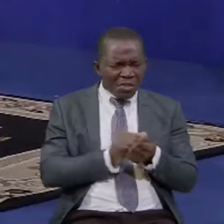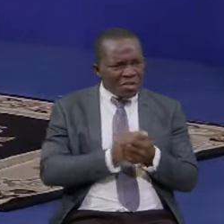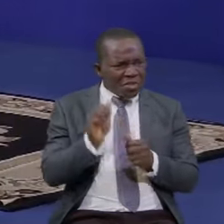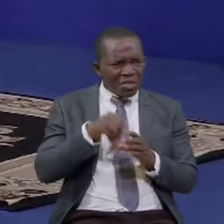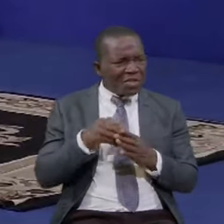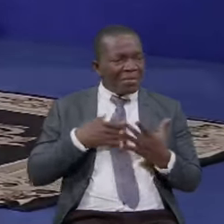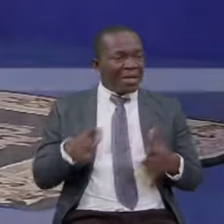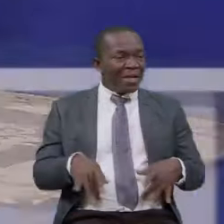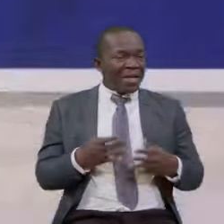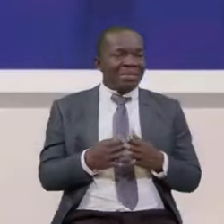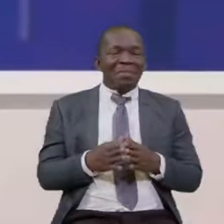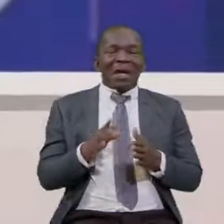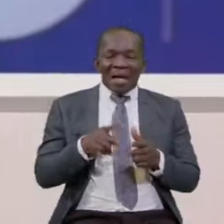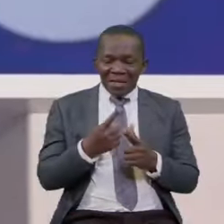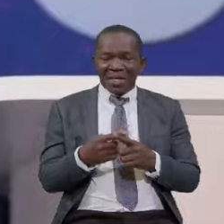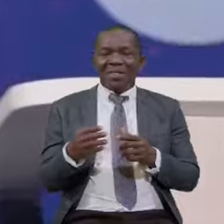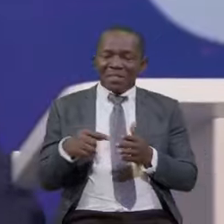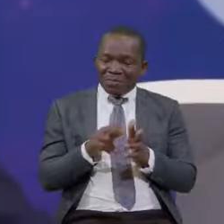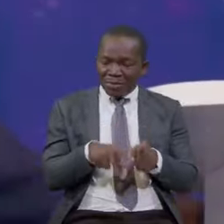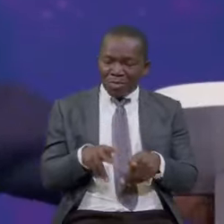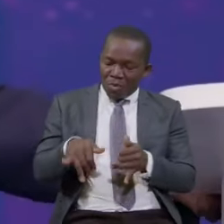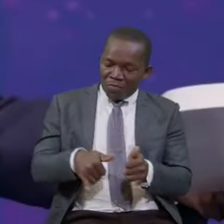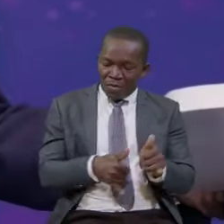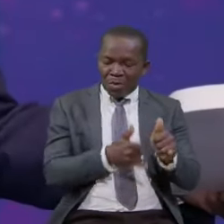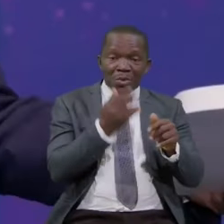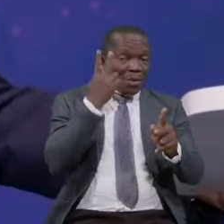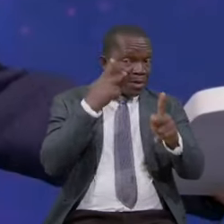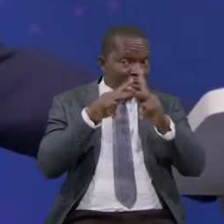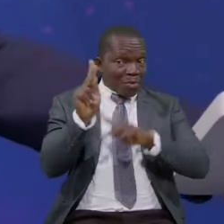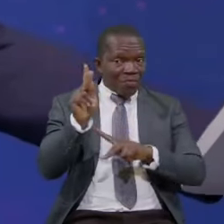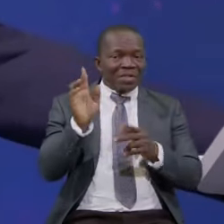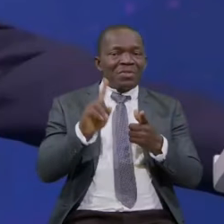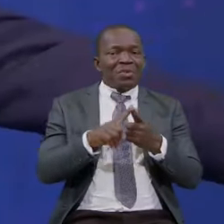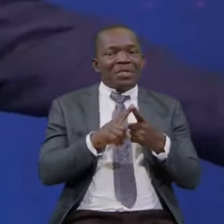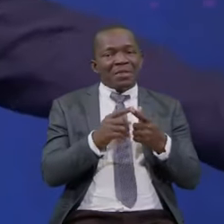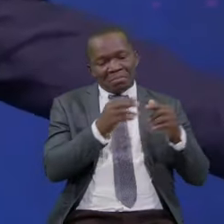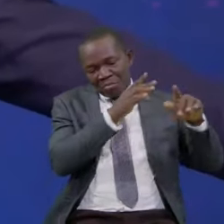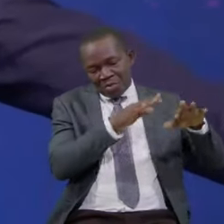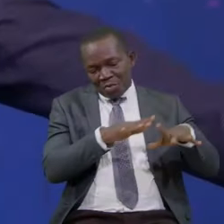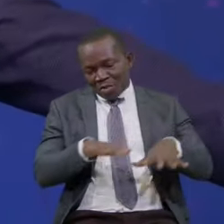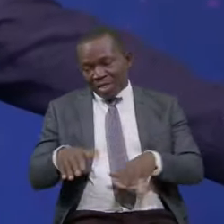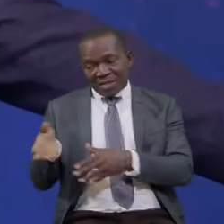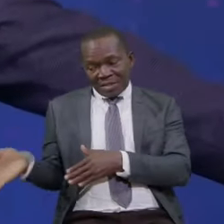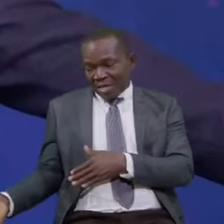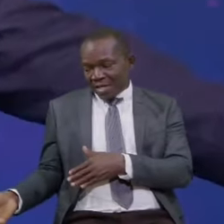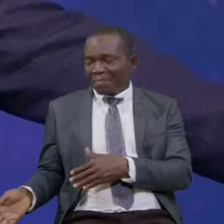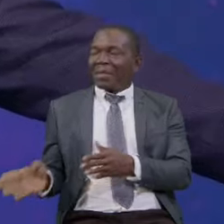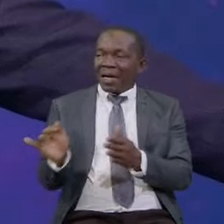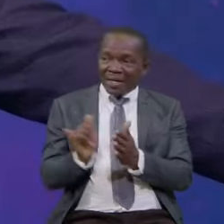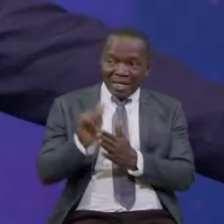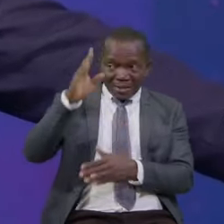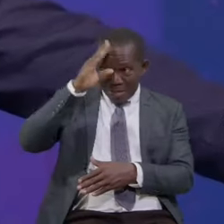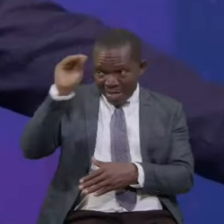qu'on les suit à la rivière et Monsieur prophète un homme il est en